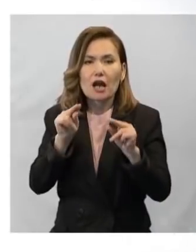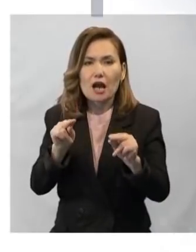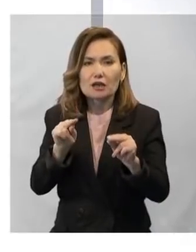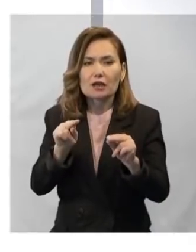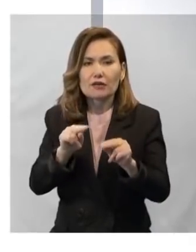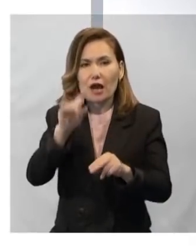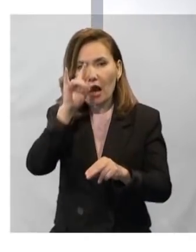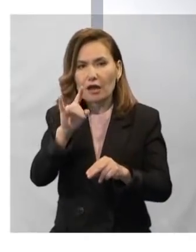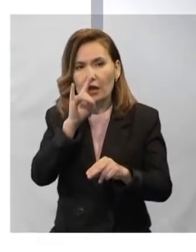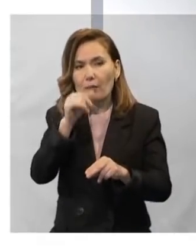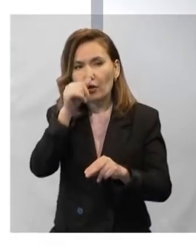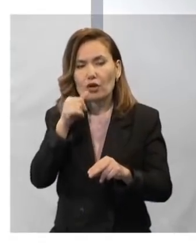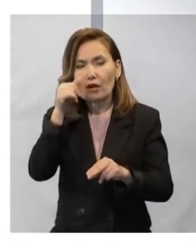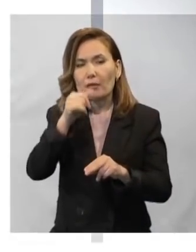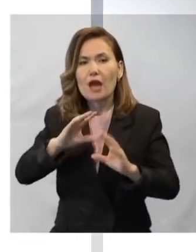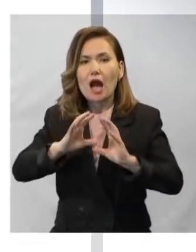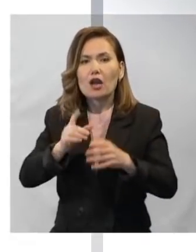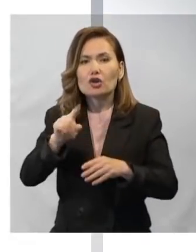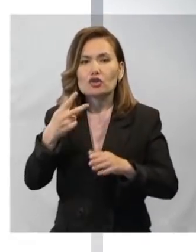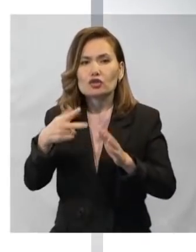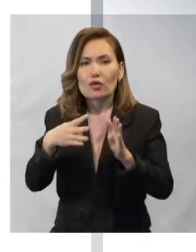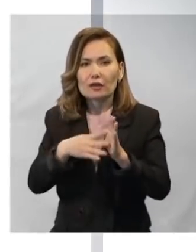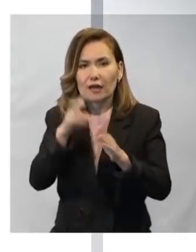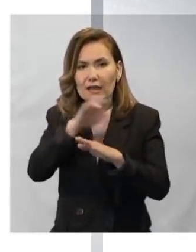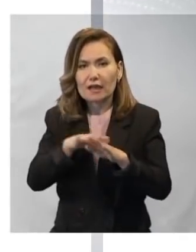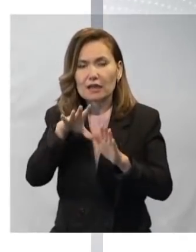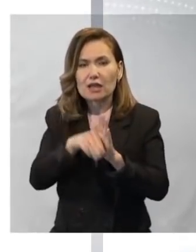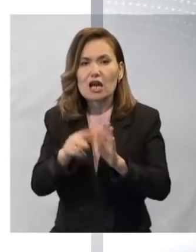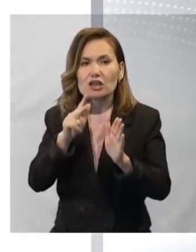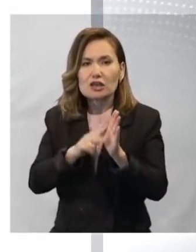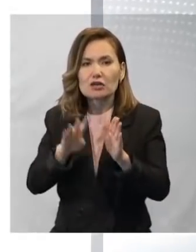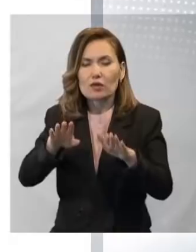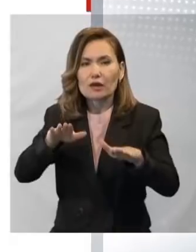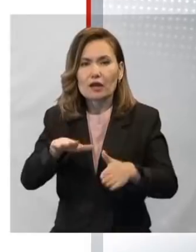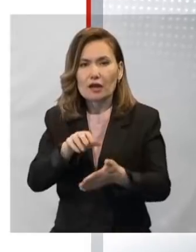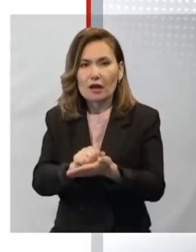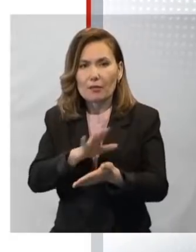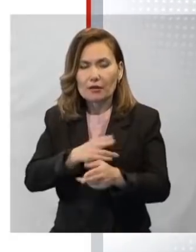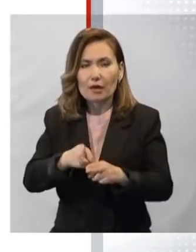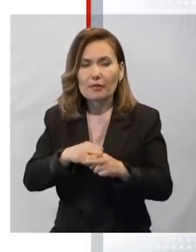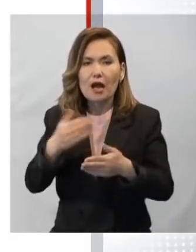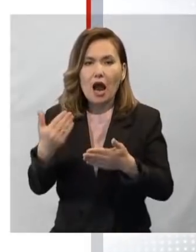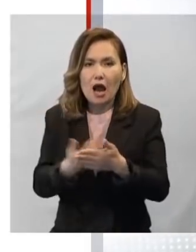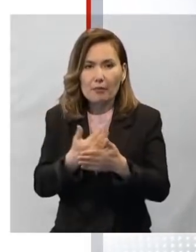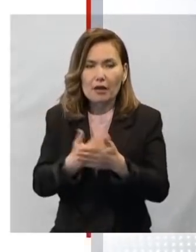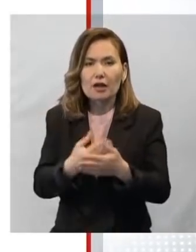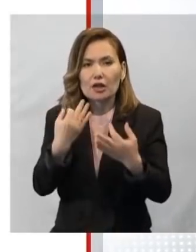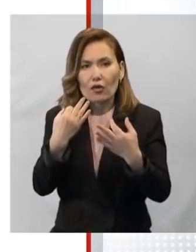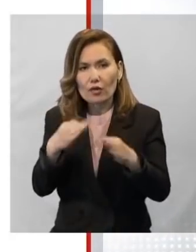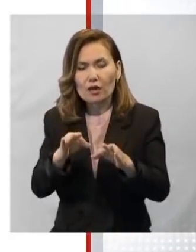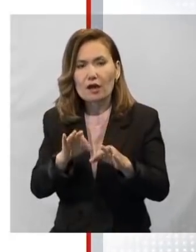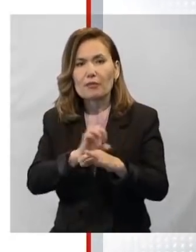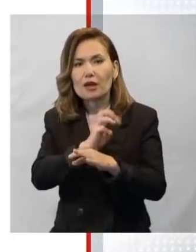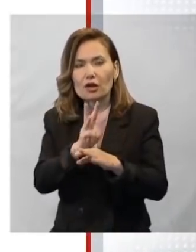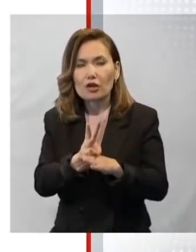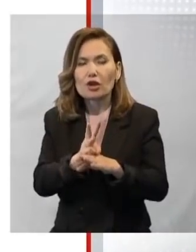рейтингісінде Қазақстан бұлтыр әлемдегі 139 елдің ішінде 84-ші орынға ие болған. Мұнда ақпаратқа қол жетімділік,